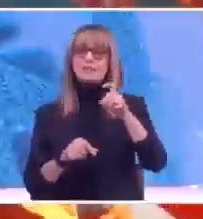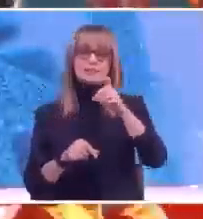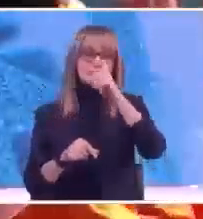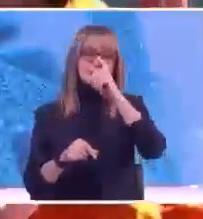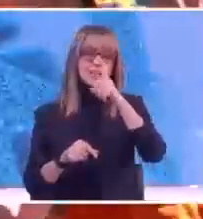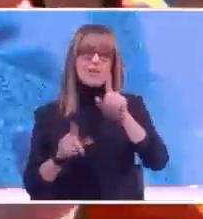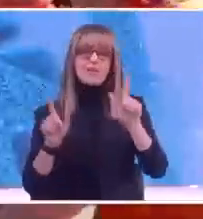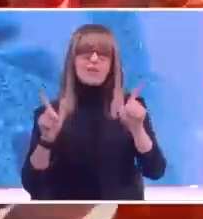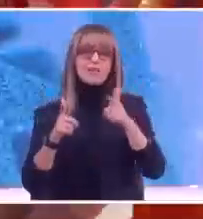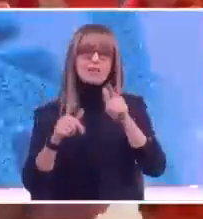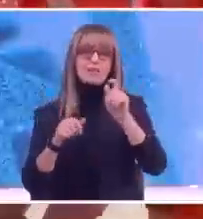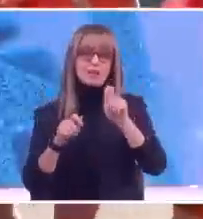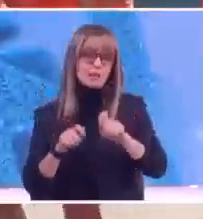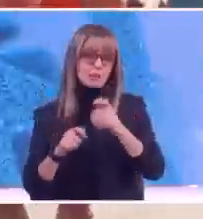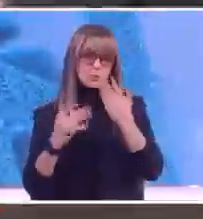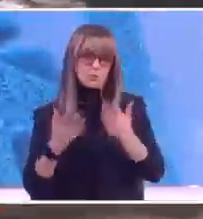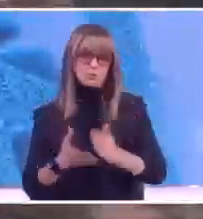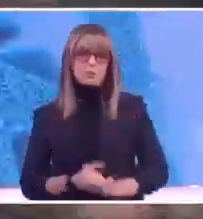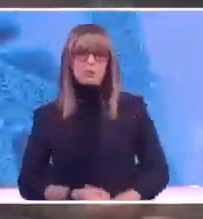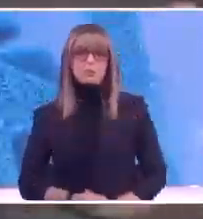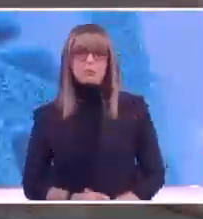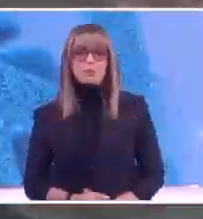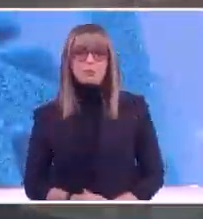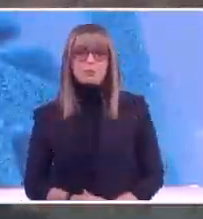anısına festival düzenlendi.